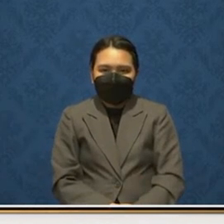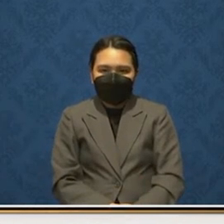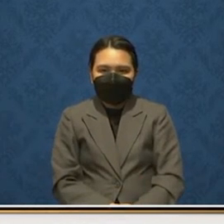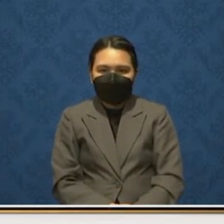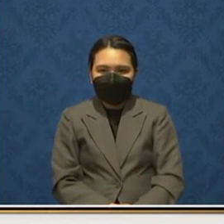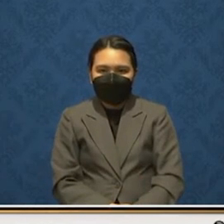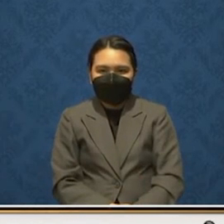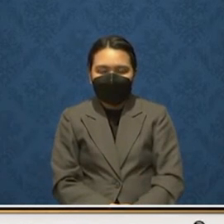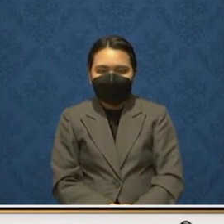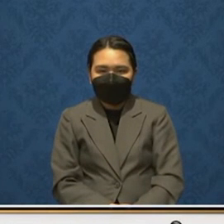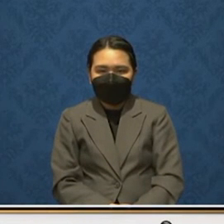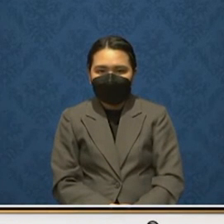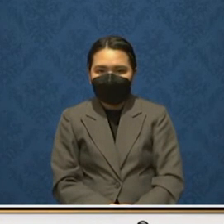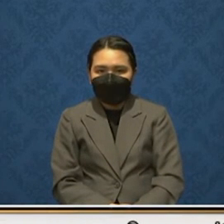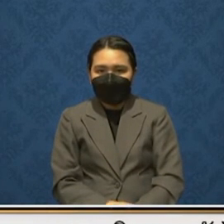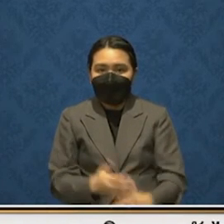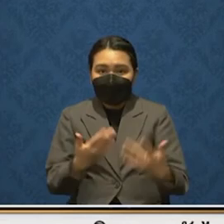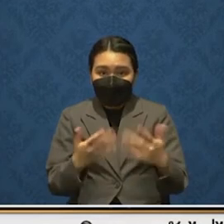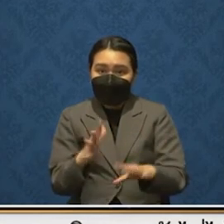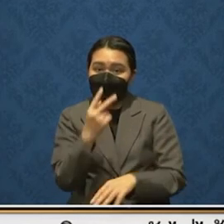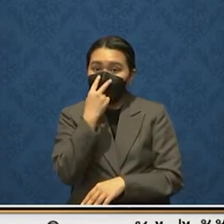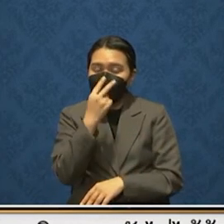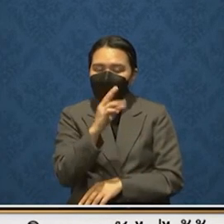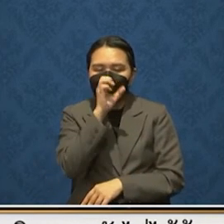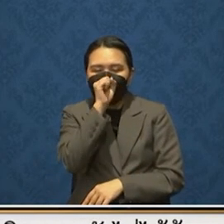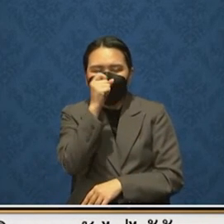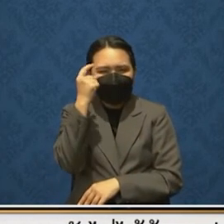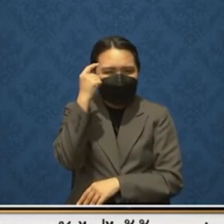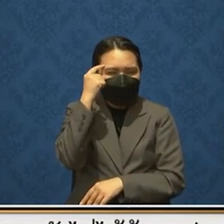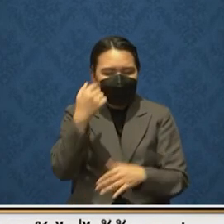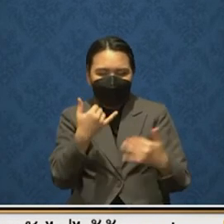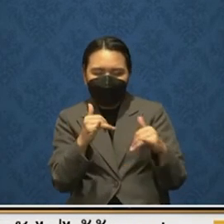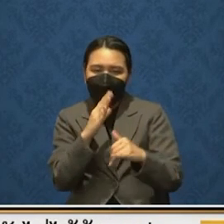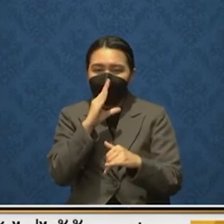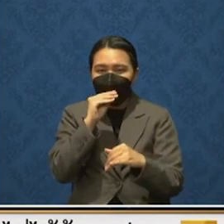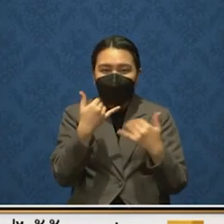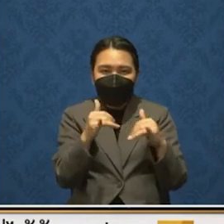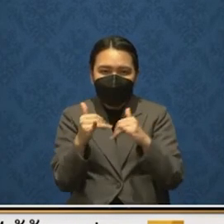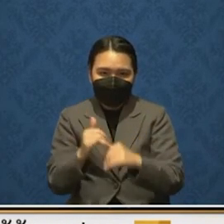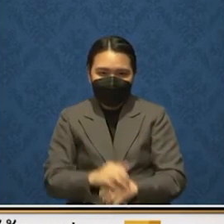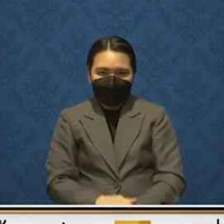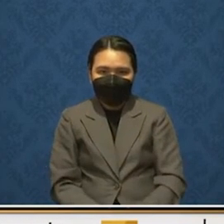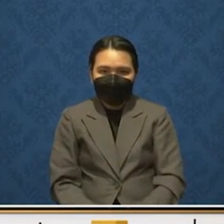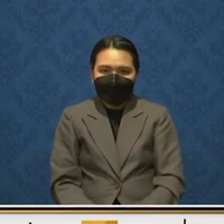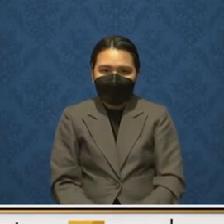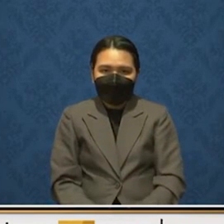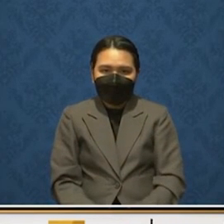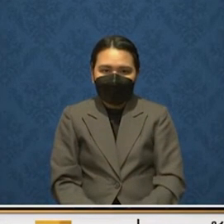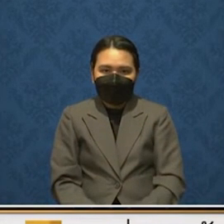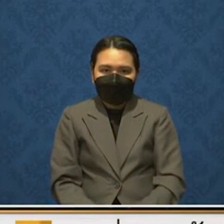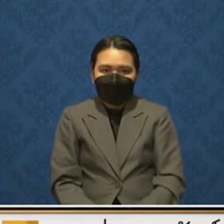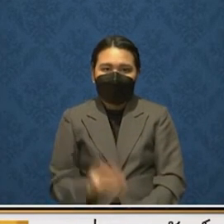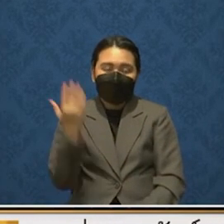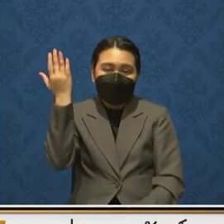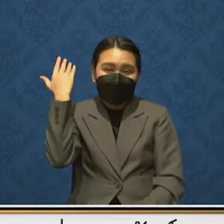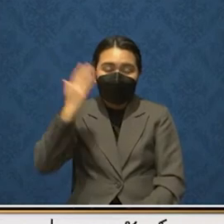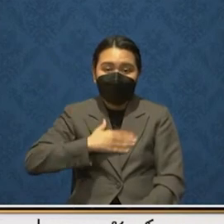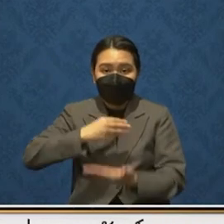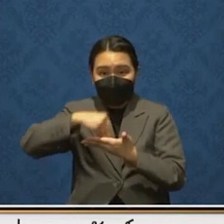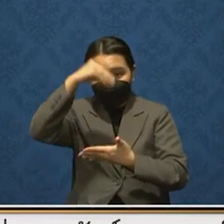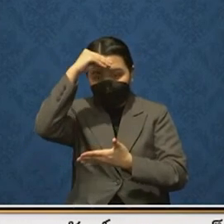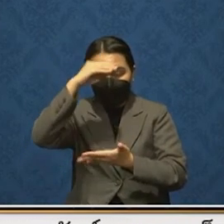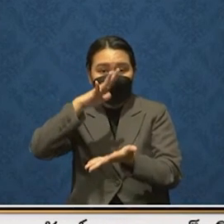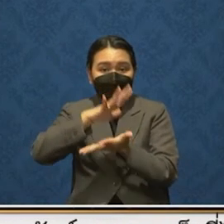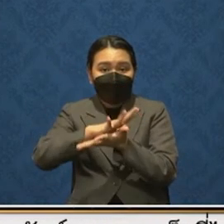นี่ต้องมาดูพูดกัเลน นะครับสมยภูมิเรีน ภูมิยเตรีมห